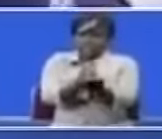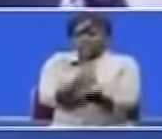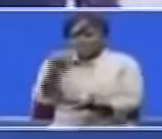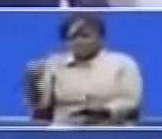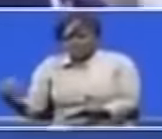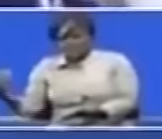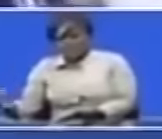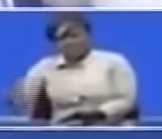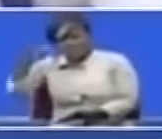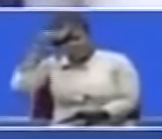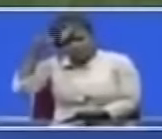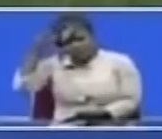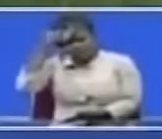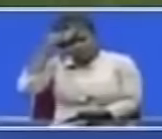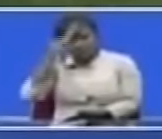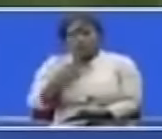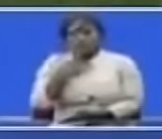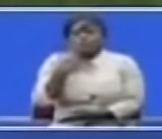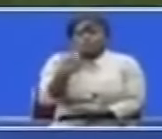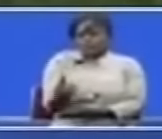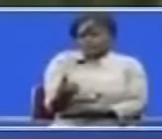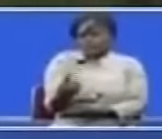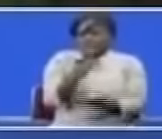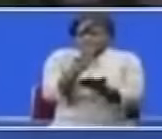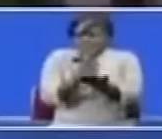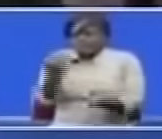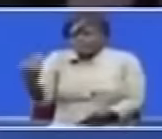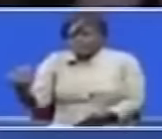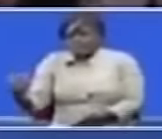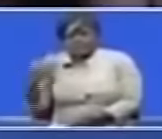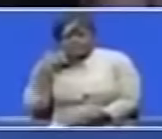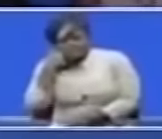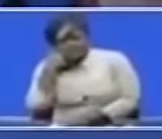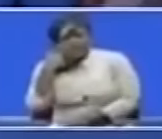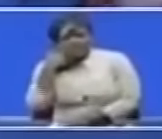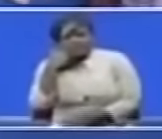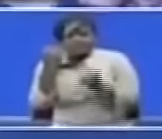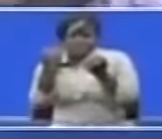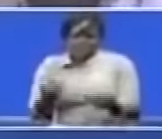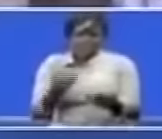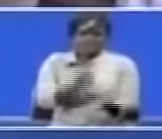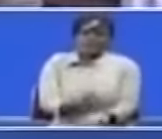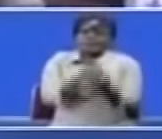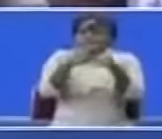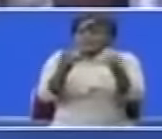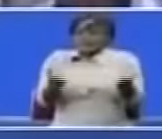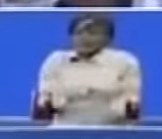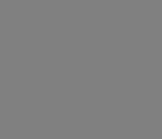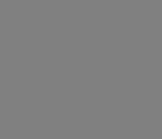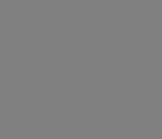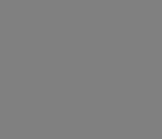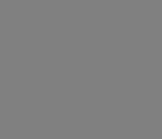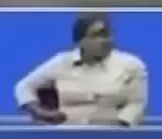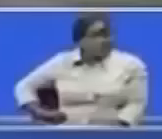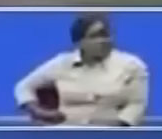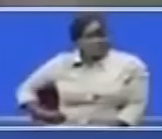lishe na hata masomo inayosaidia watoto 100, baadhi ya watoto wakiwa wagonjwa wanaohitaji msaada, lakini sasa matumbo yao